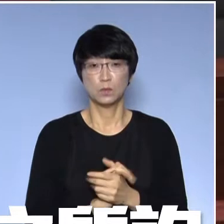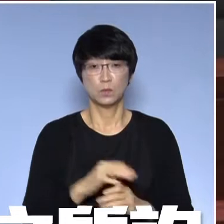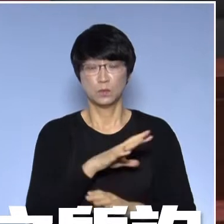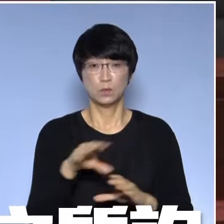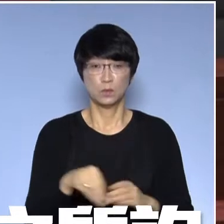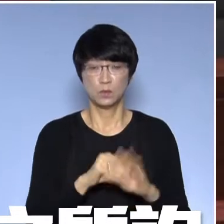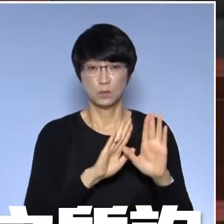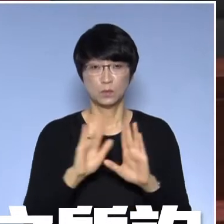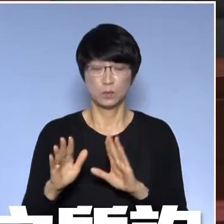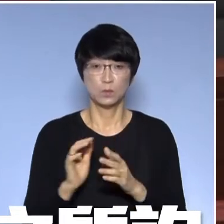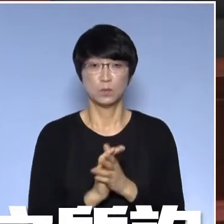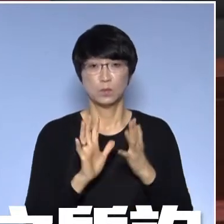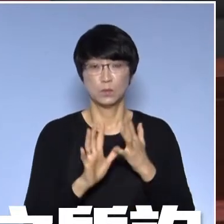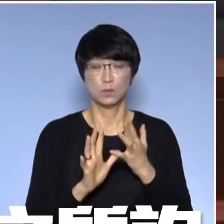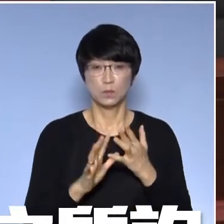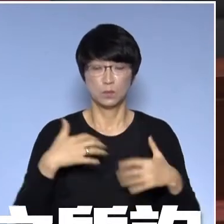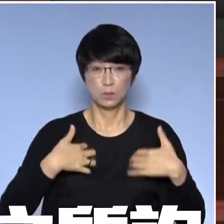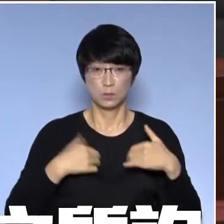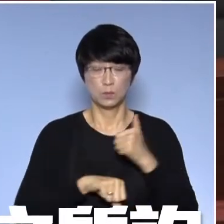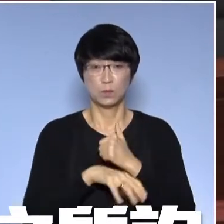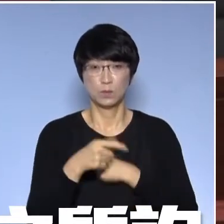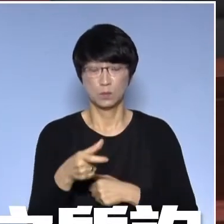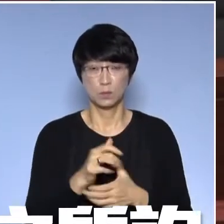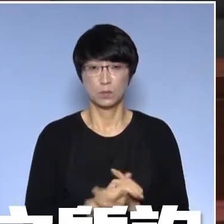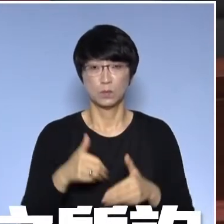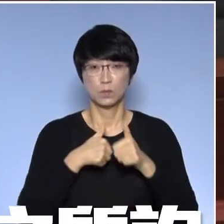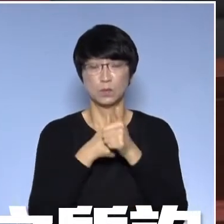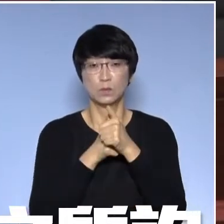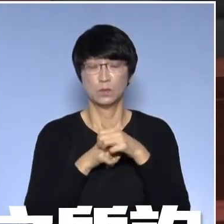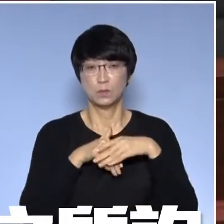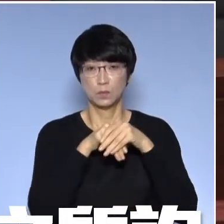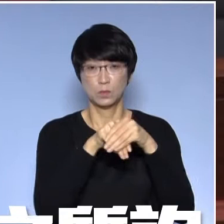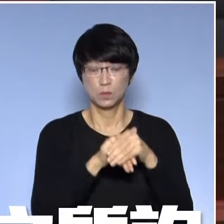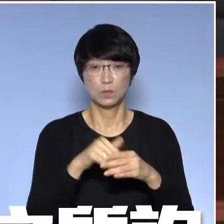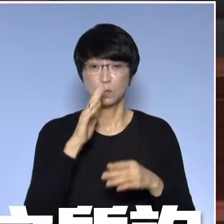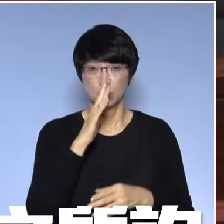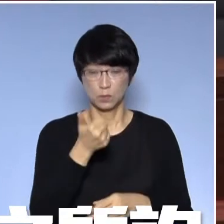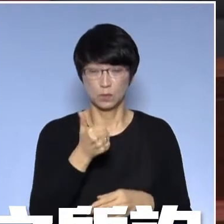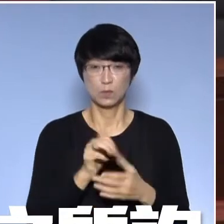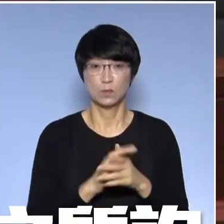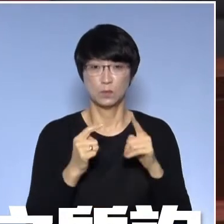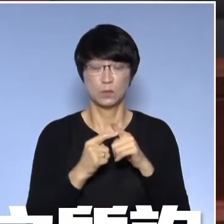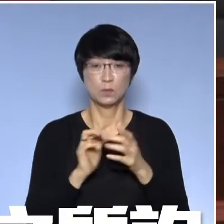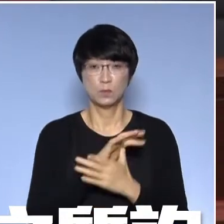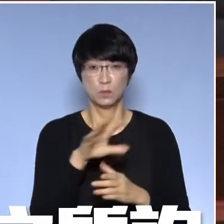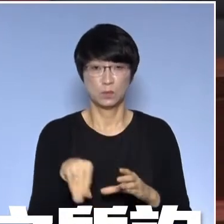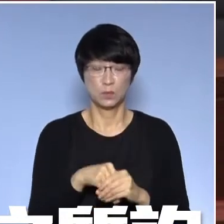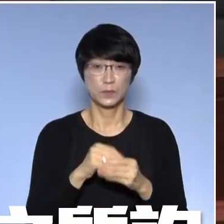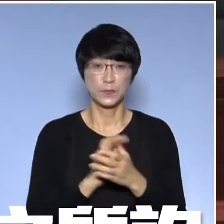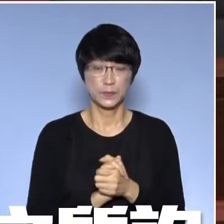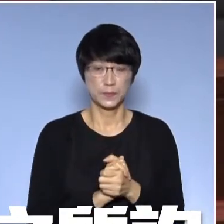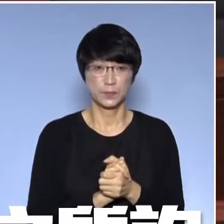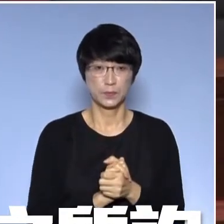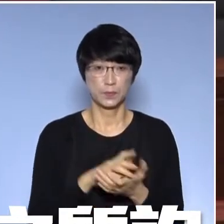緊急基金啦。而當中咧，合資格嘅使用者咧申請支付嘅各項嘅開支嘅，咁當中亦都包括咧係一啲